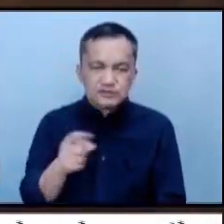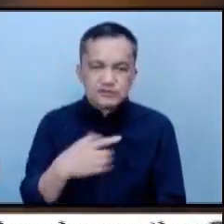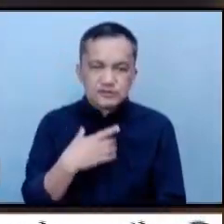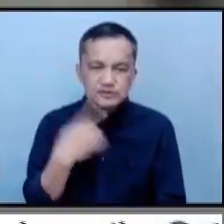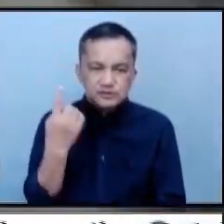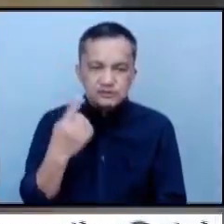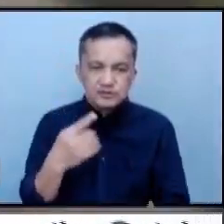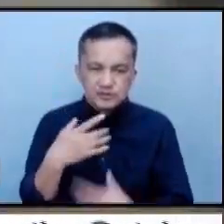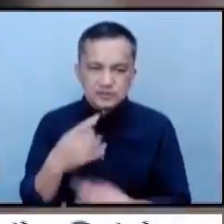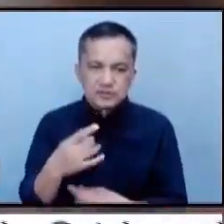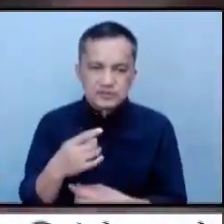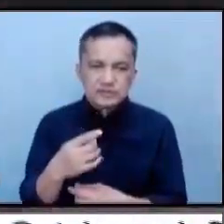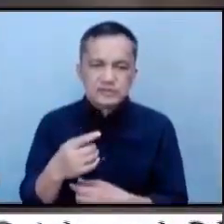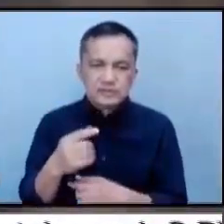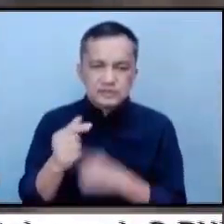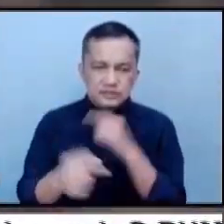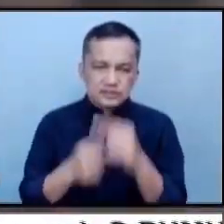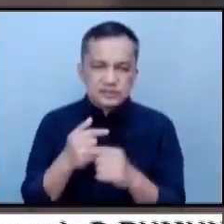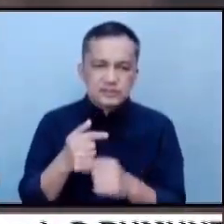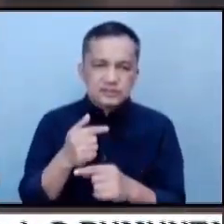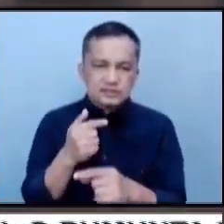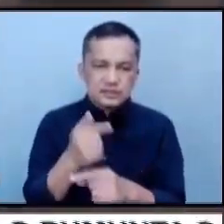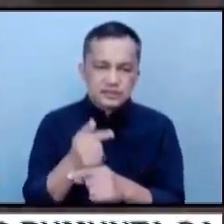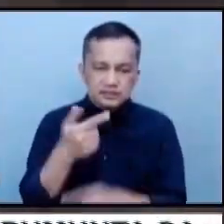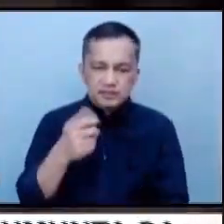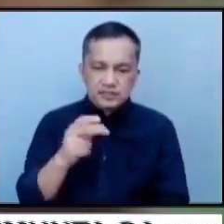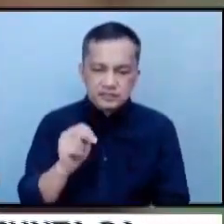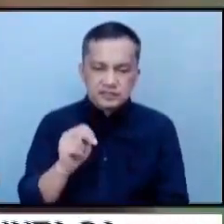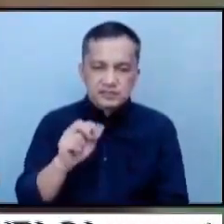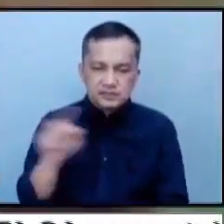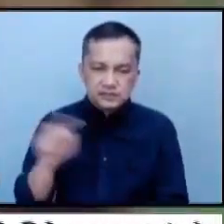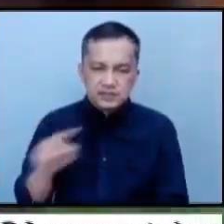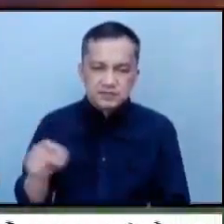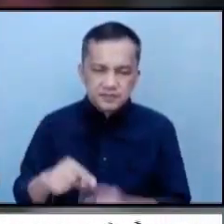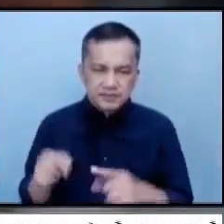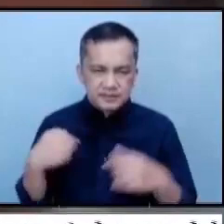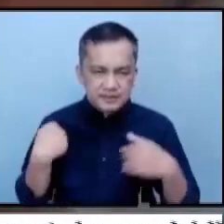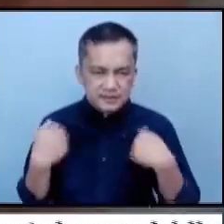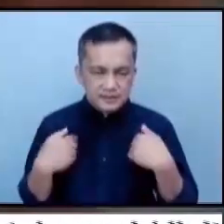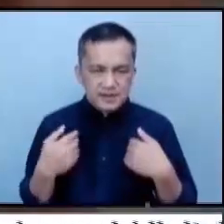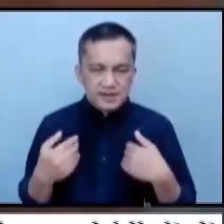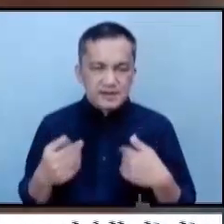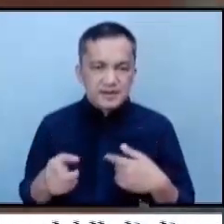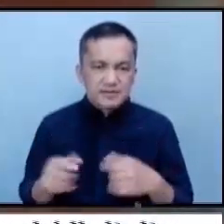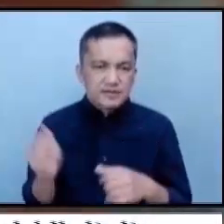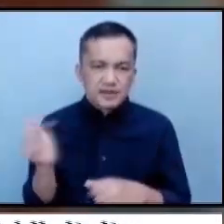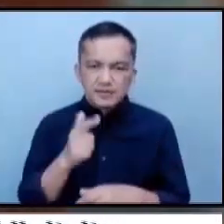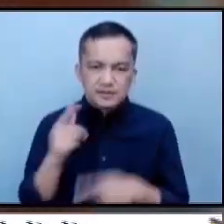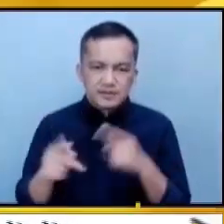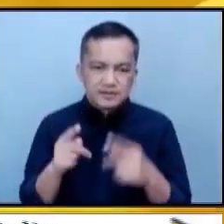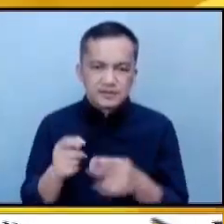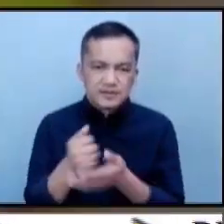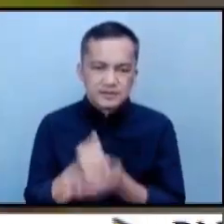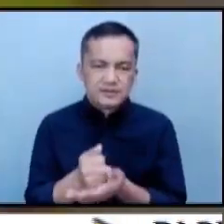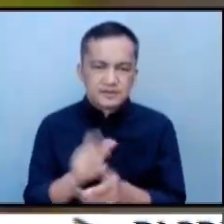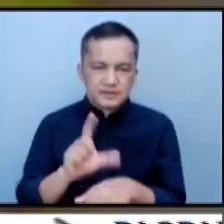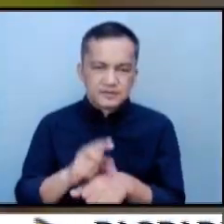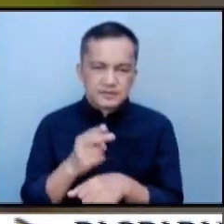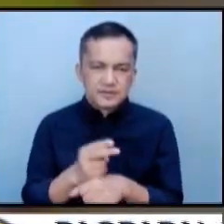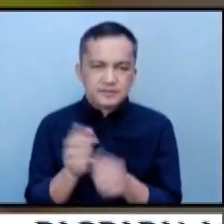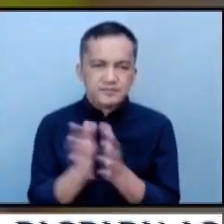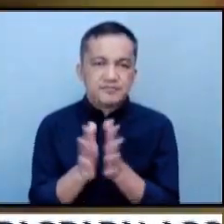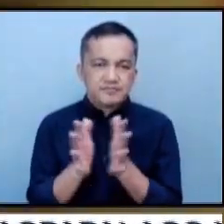Z, kundi pati na rin ng mga young at hearts at malaking tulong sa kabuhayan ng mga vendor.